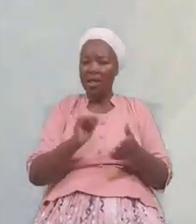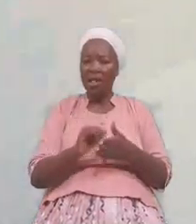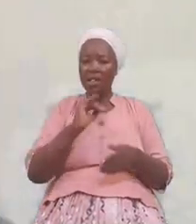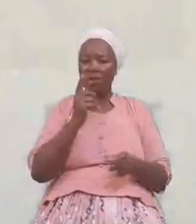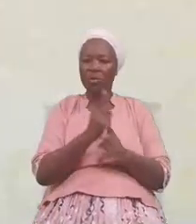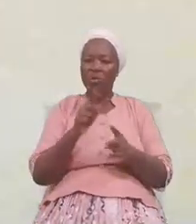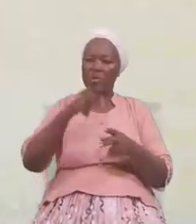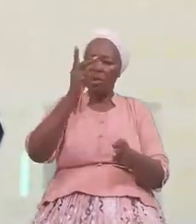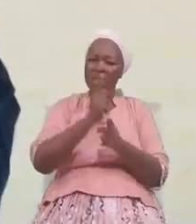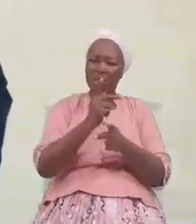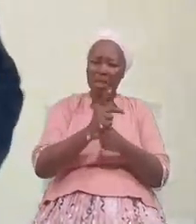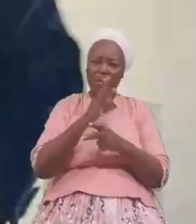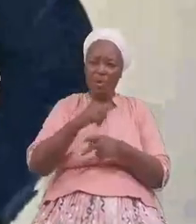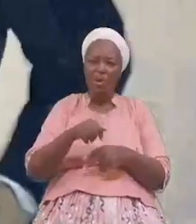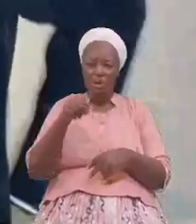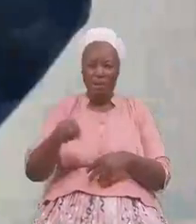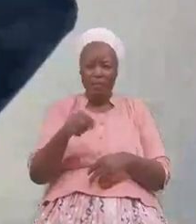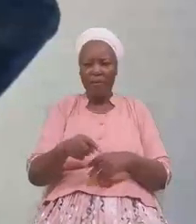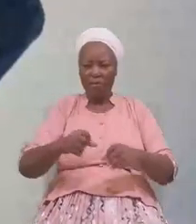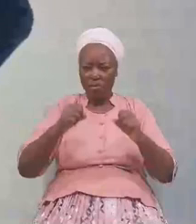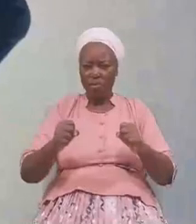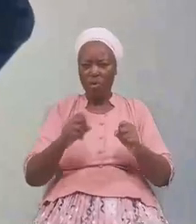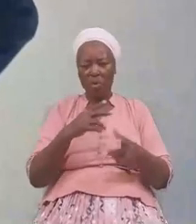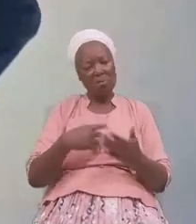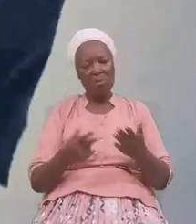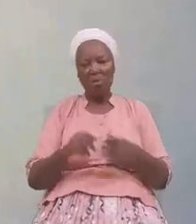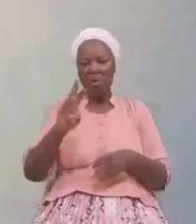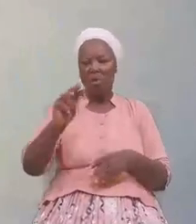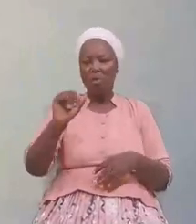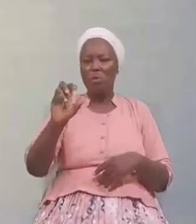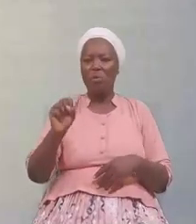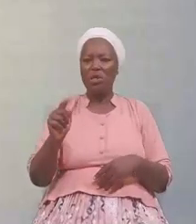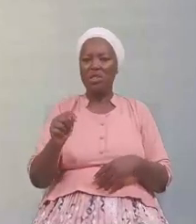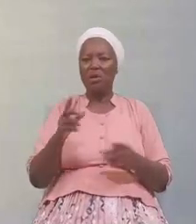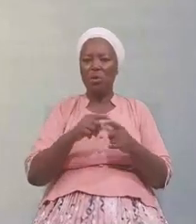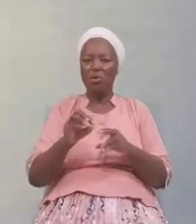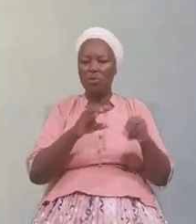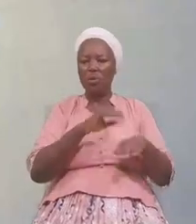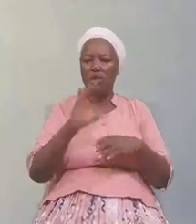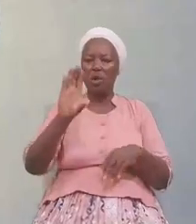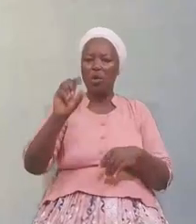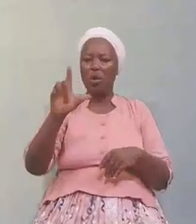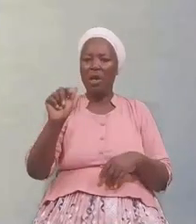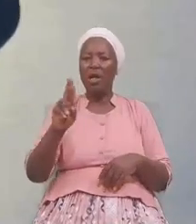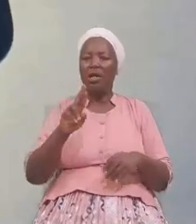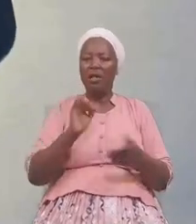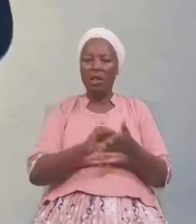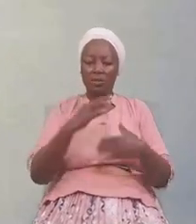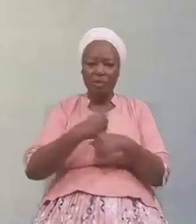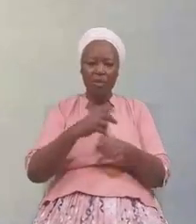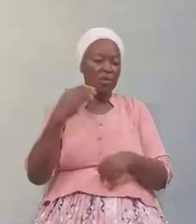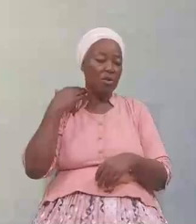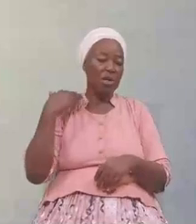pour préserver tes pieds, ou bien au niveau de la hanche, ou bien tu portais un collier pour soutenir ton